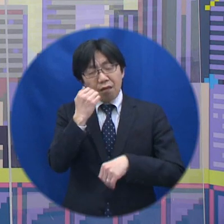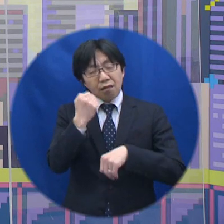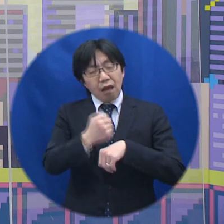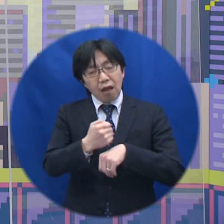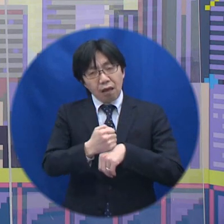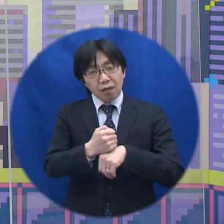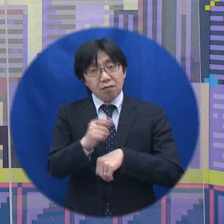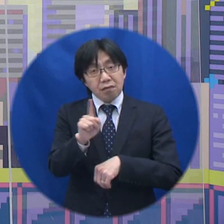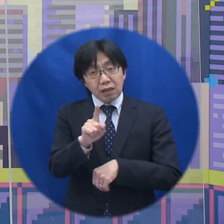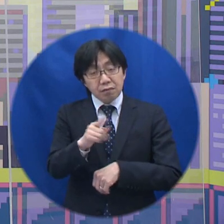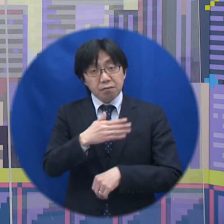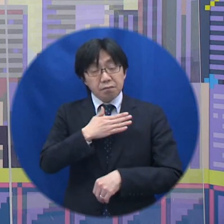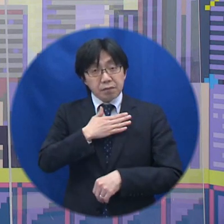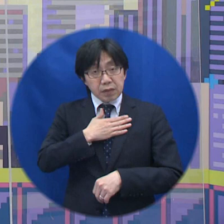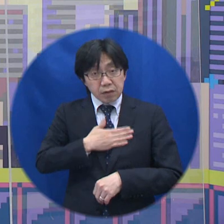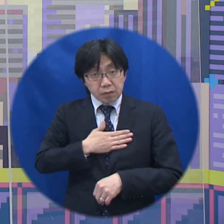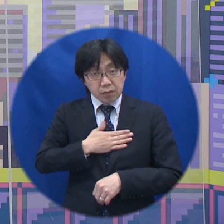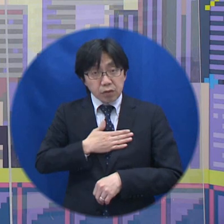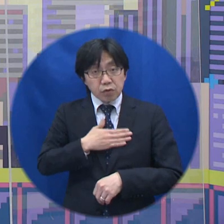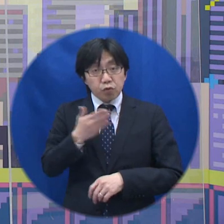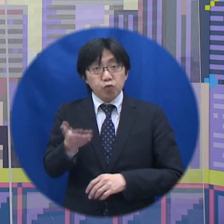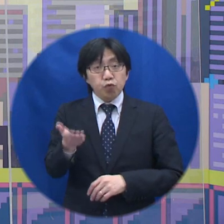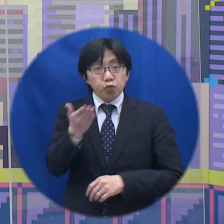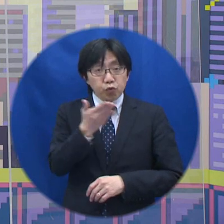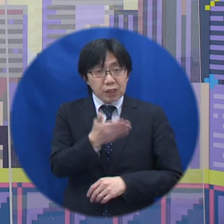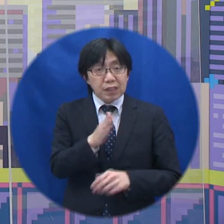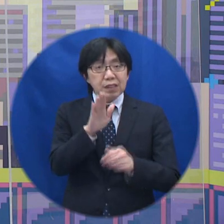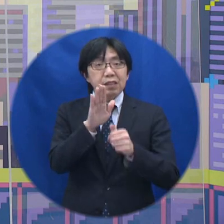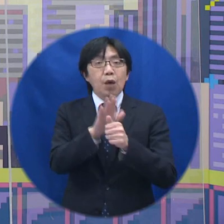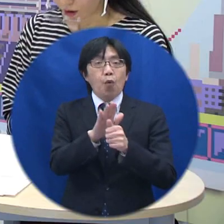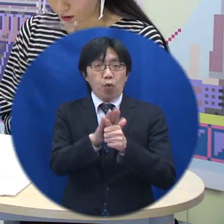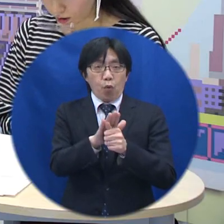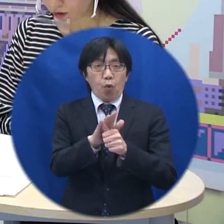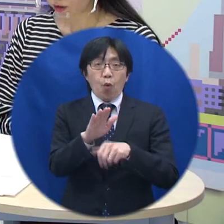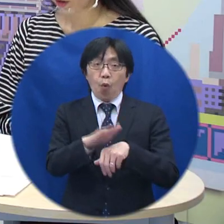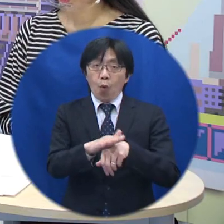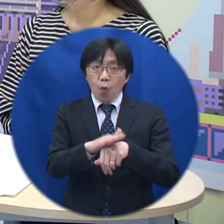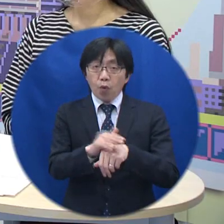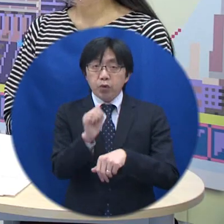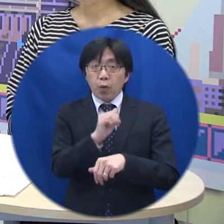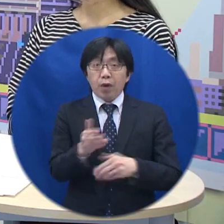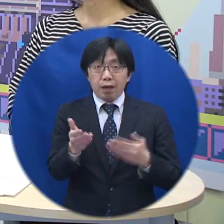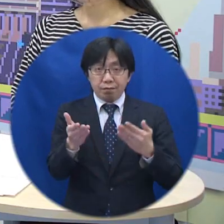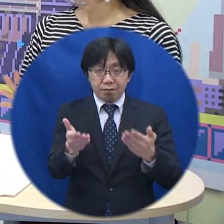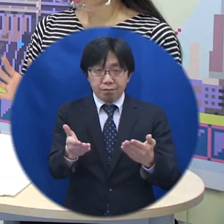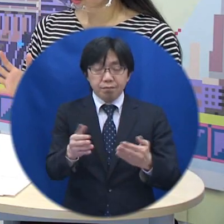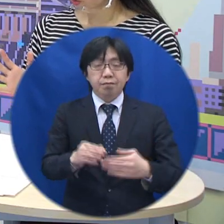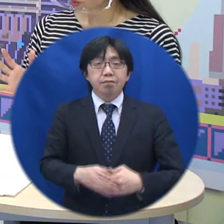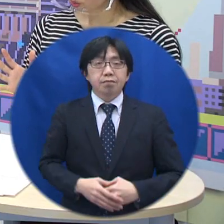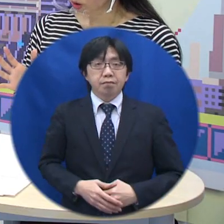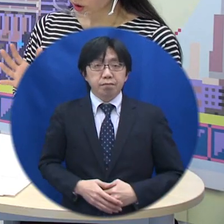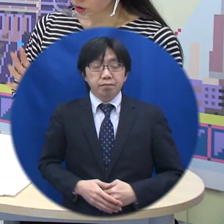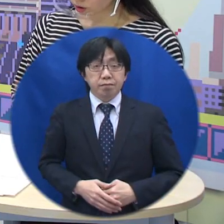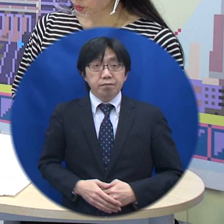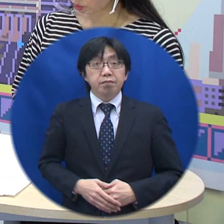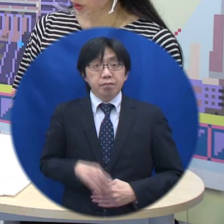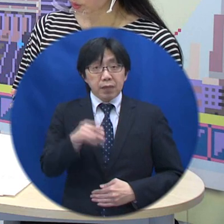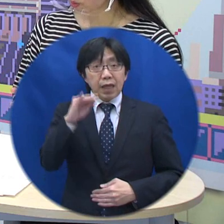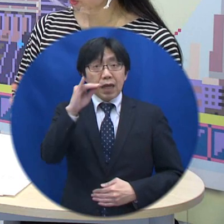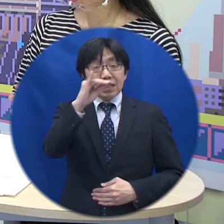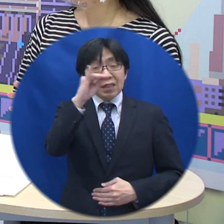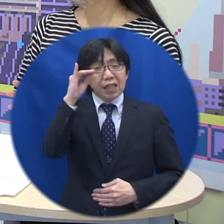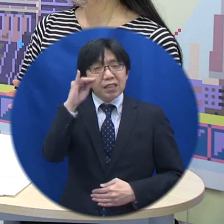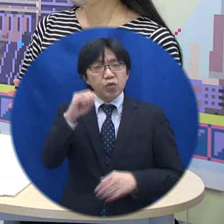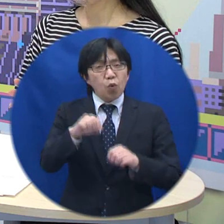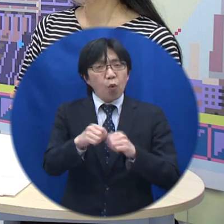き、そのサポート方法をご紹介したいと思います。 はい、さあでも知的障害と